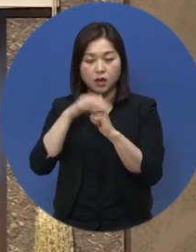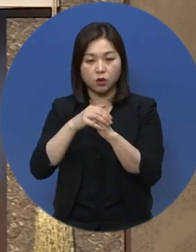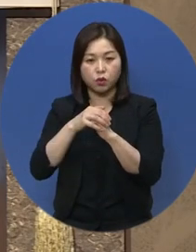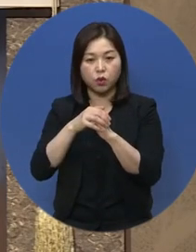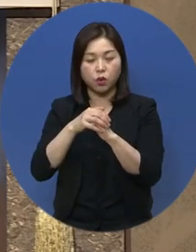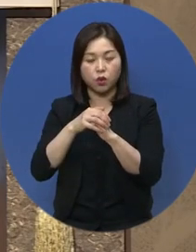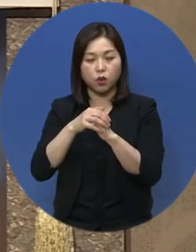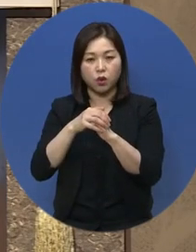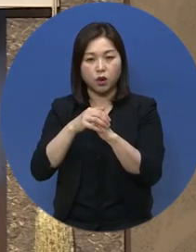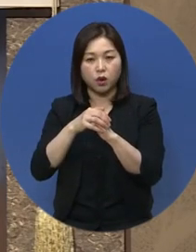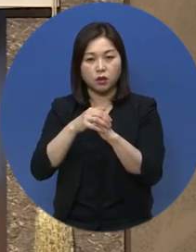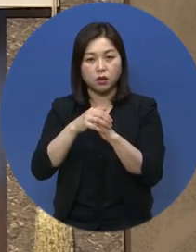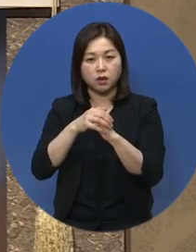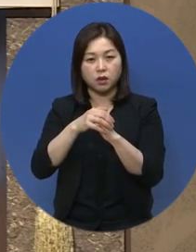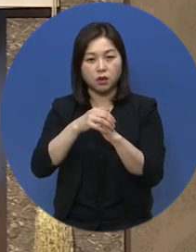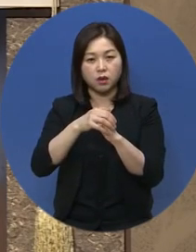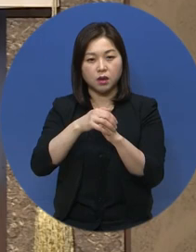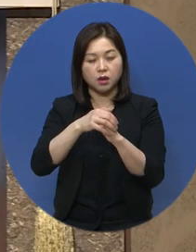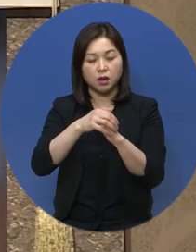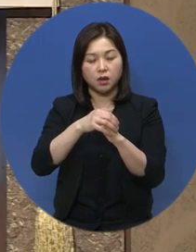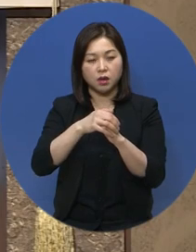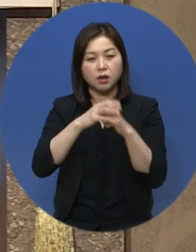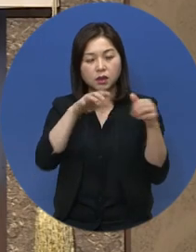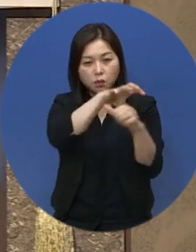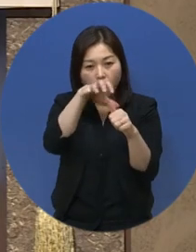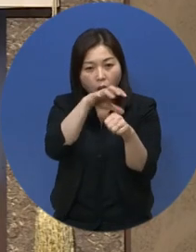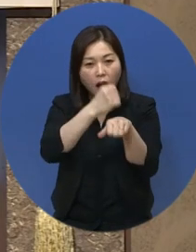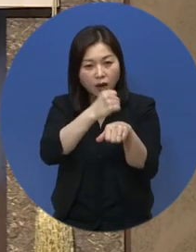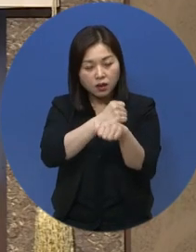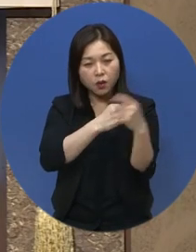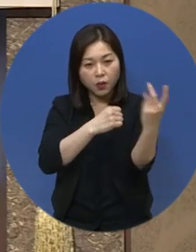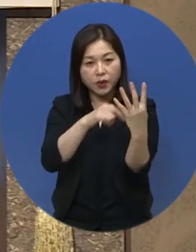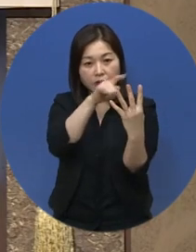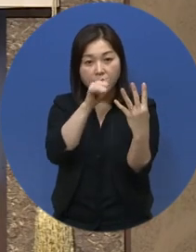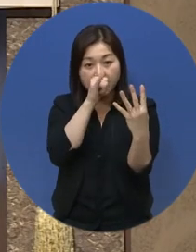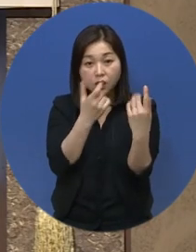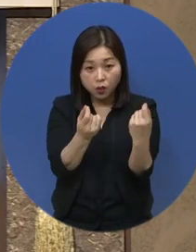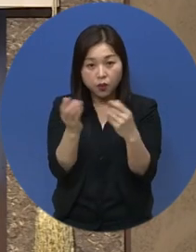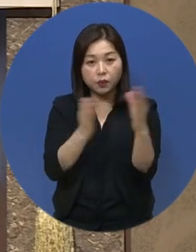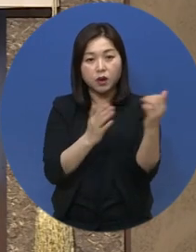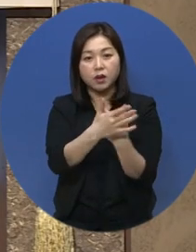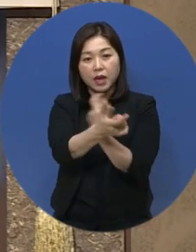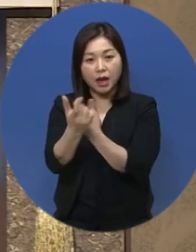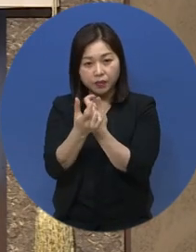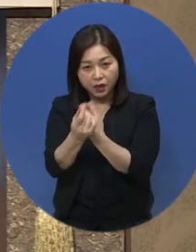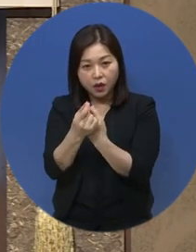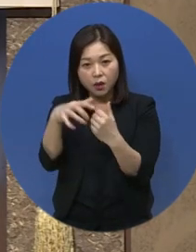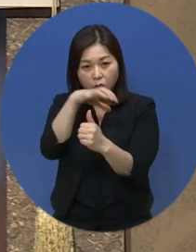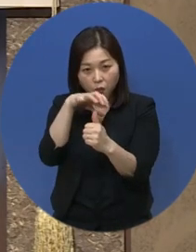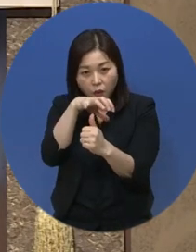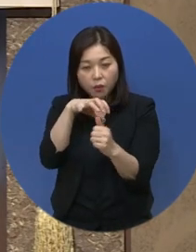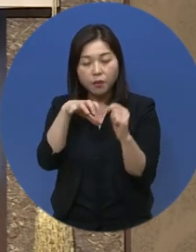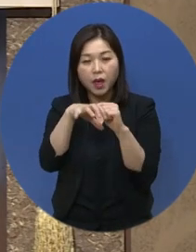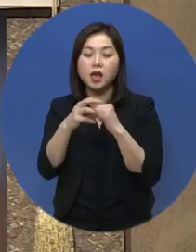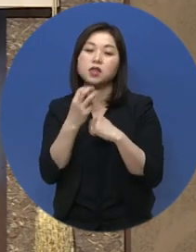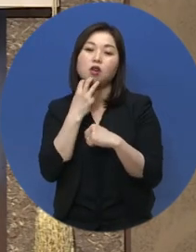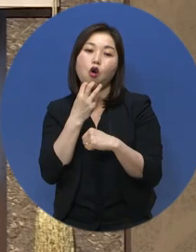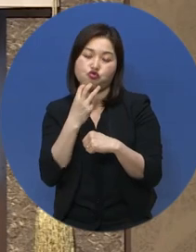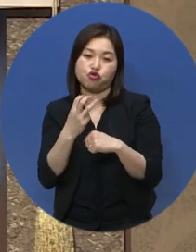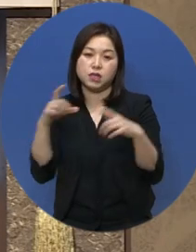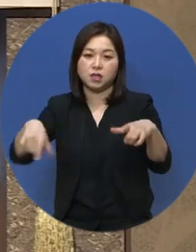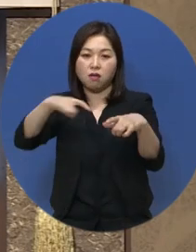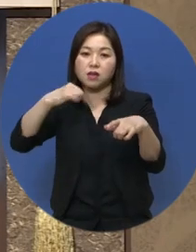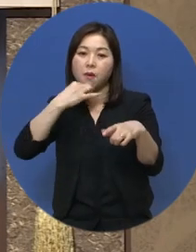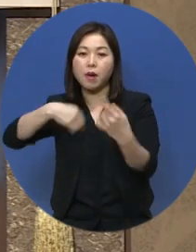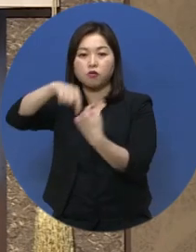이것 외에 다 함께 돌봄의 서울판인 우리 동네 키움센터라는 것이 또 만들어져 있고 지역마다 나름대로